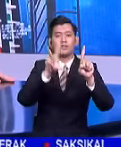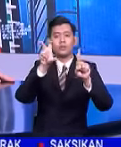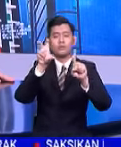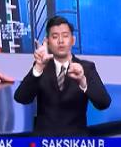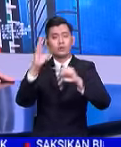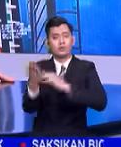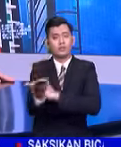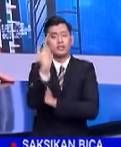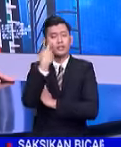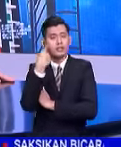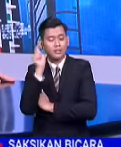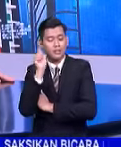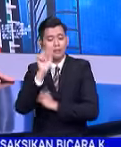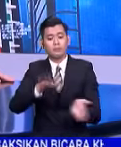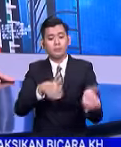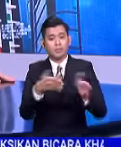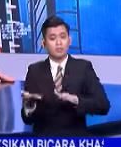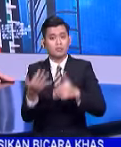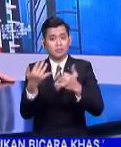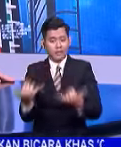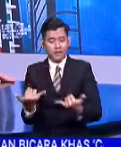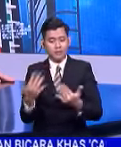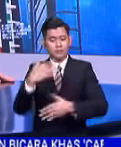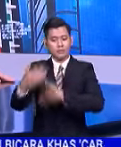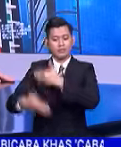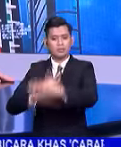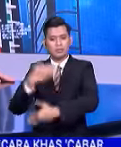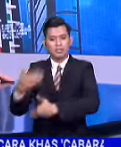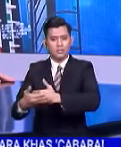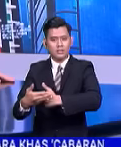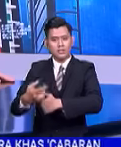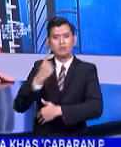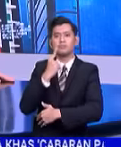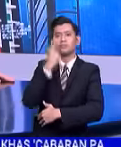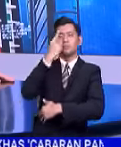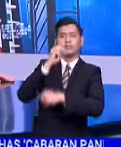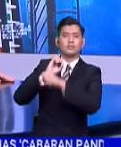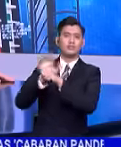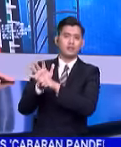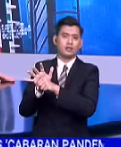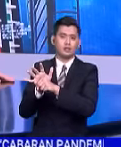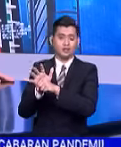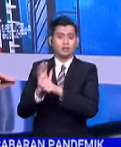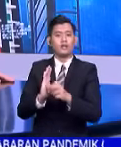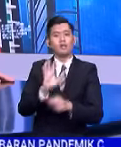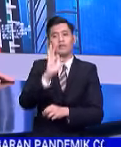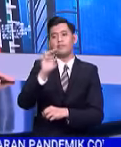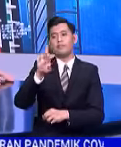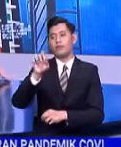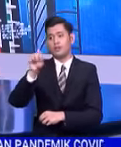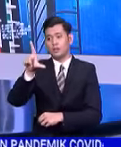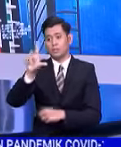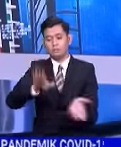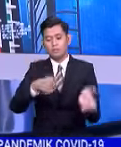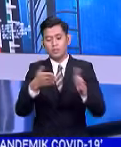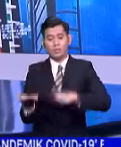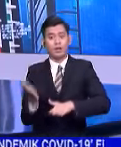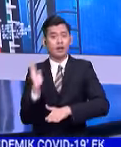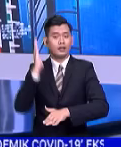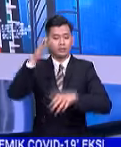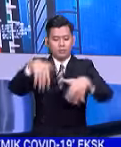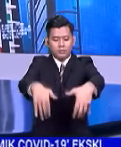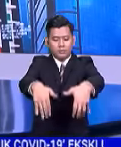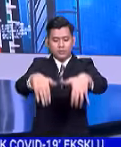proses saringan COVID-19 sebelum diserahkan kepada ahli keluarga. Jenazah Halilrahman Fairul Jisirun akan dikebumikan di